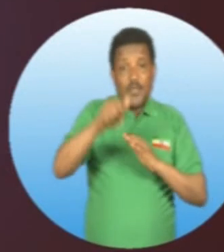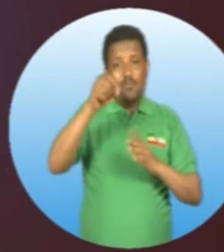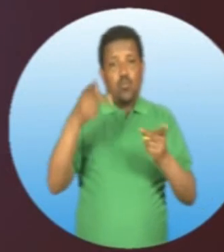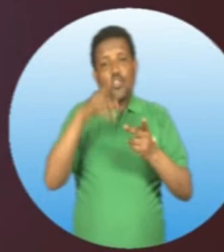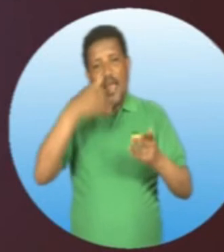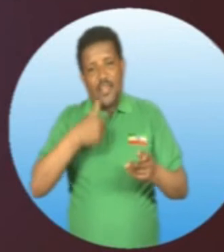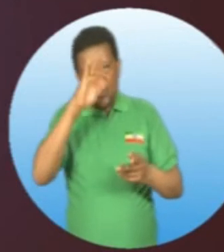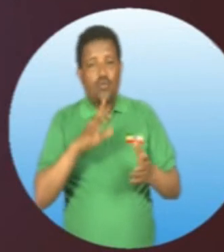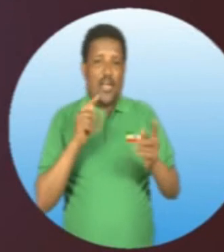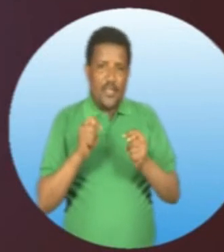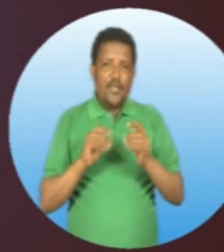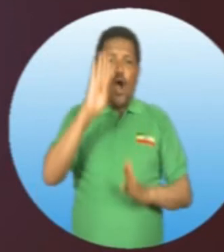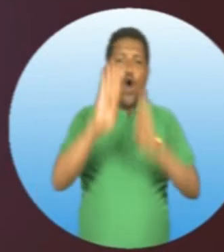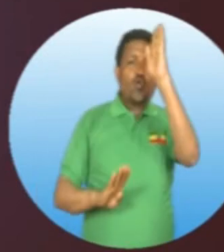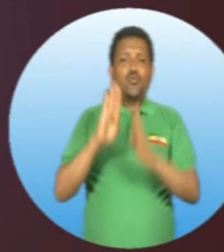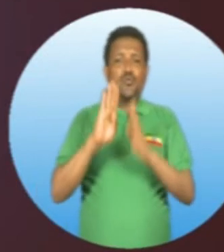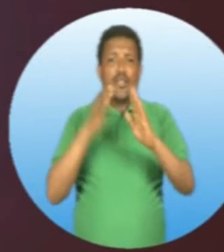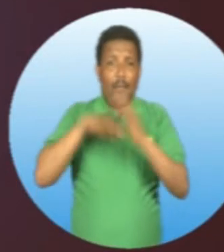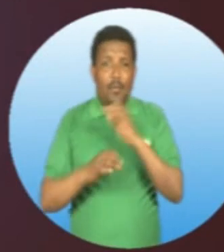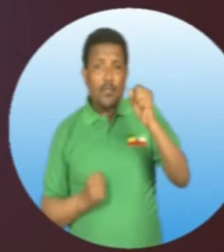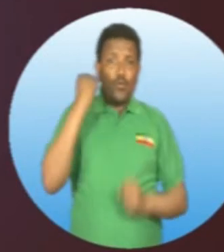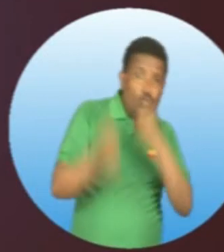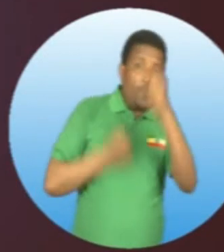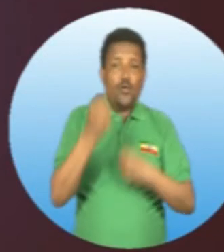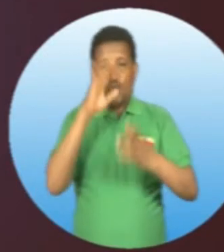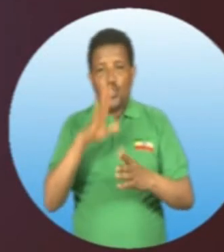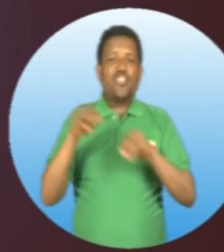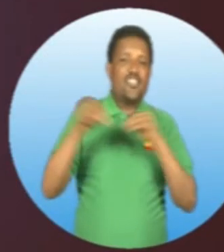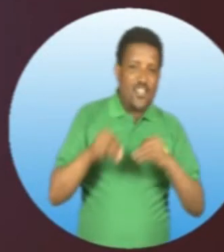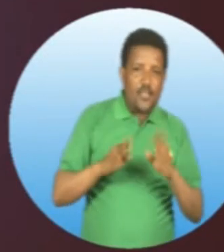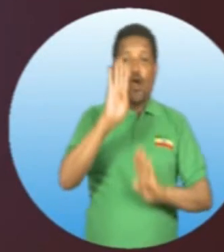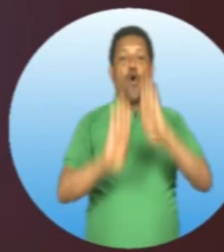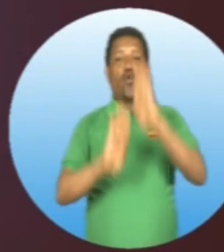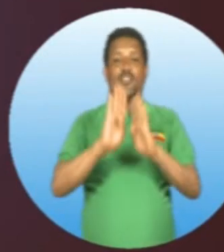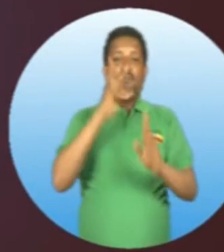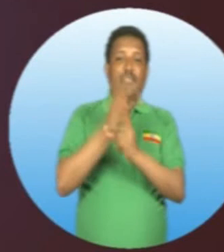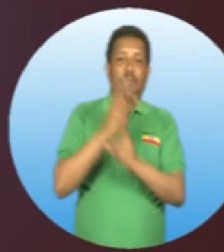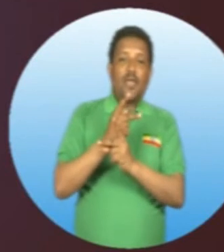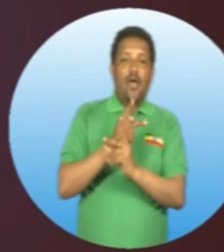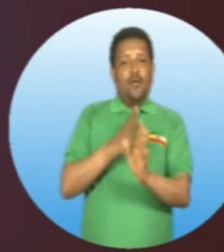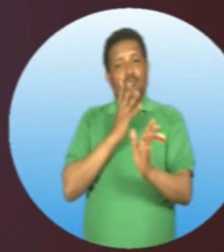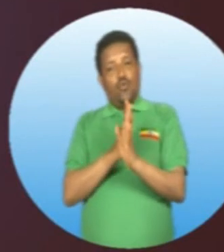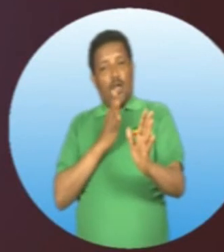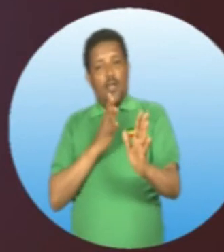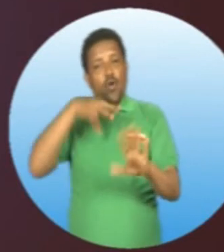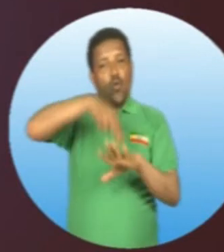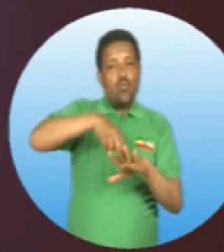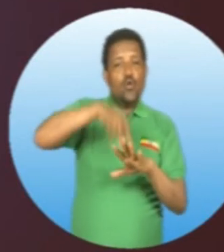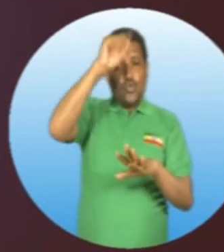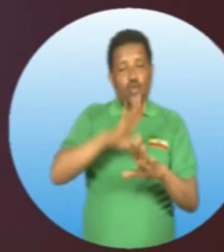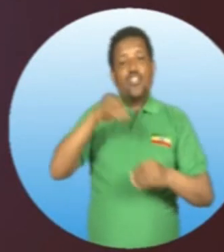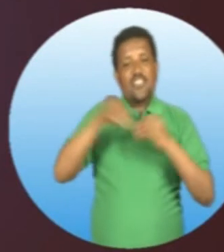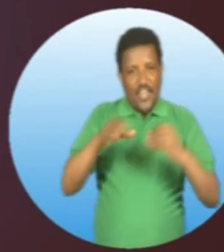ታሪክ፣ አውቶቡስ ውስጥ ለመግባት እየሮጡ የሚሄዱ ሰዎችን እንቅስቃሴ፣ አውቶቡስ መጠበቂያ ፌርማታ ላይ የቆሙ